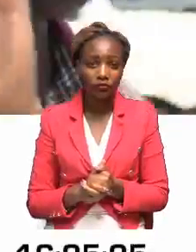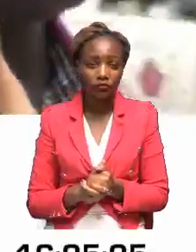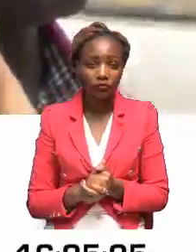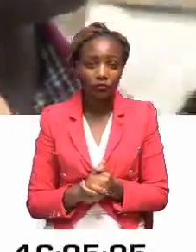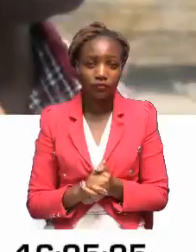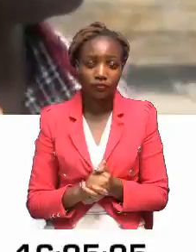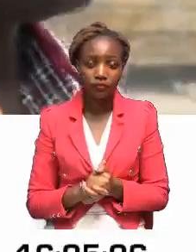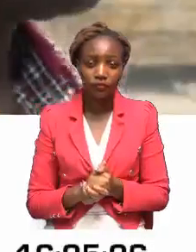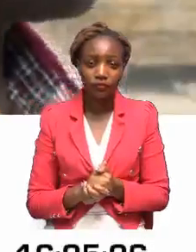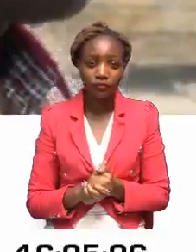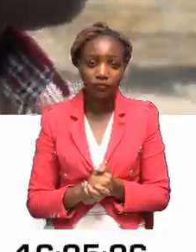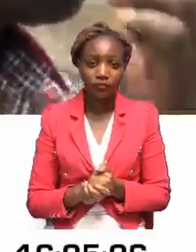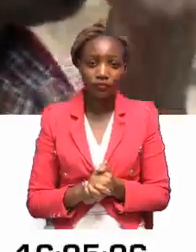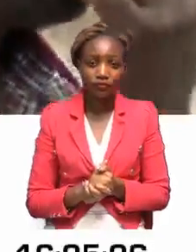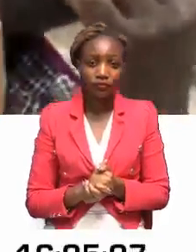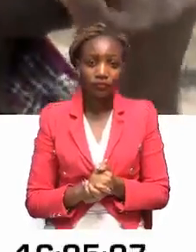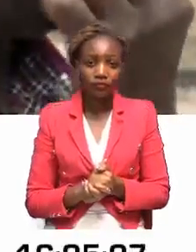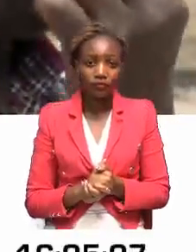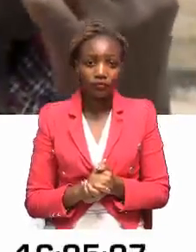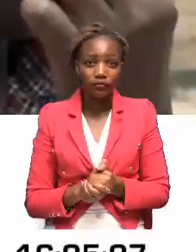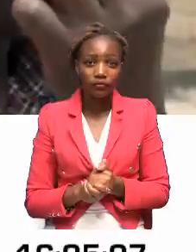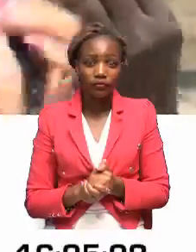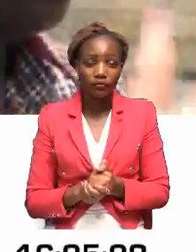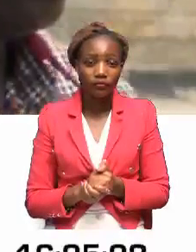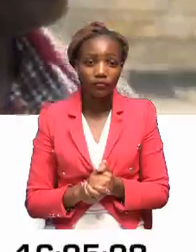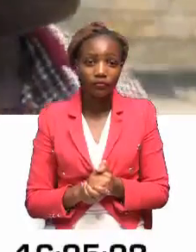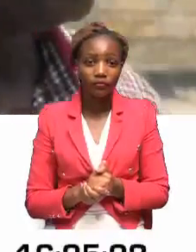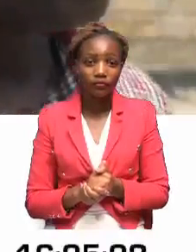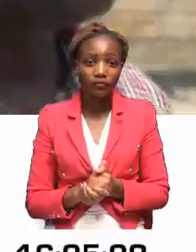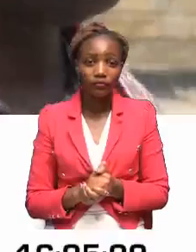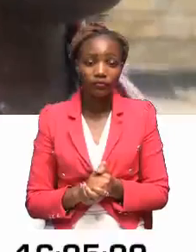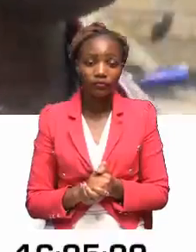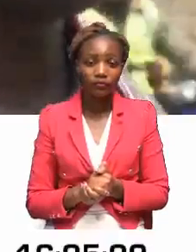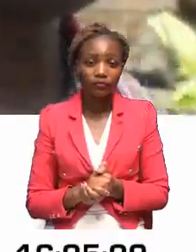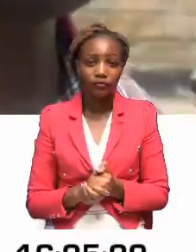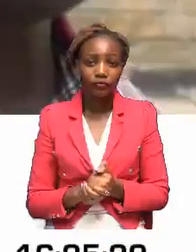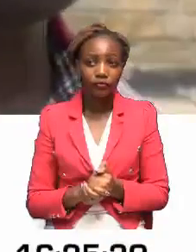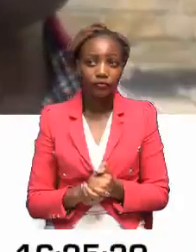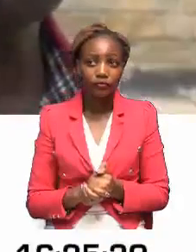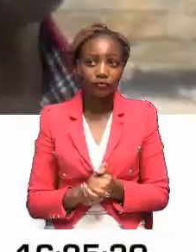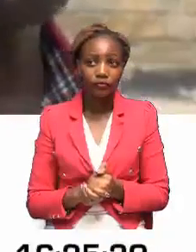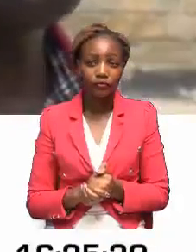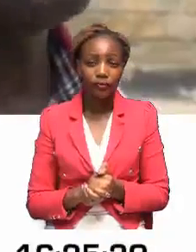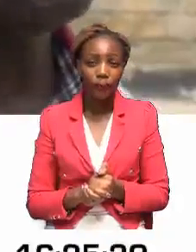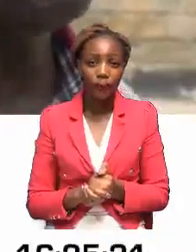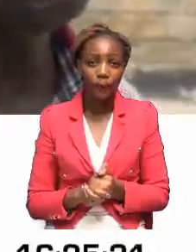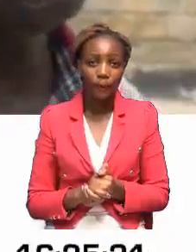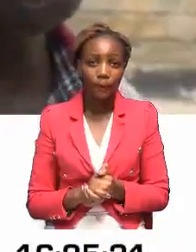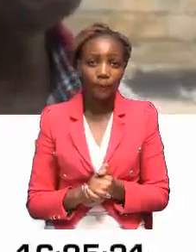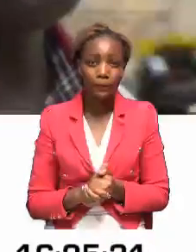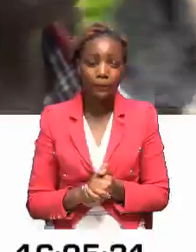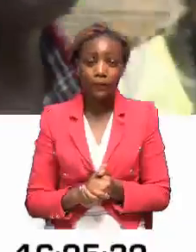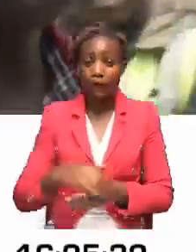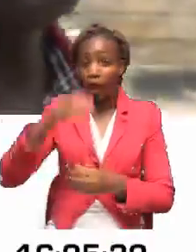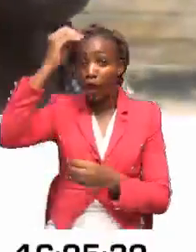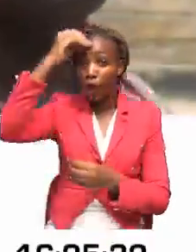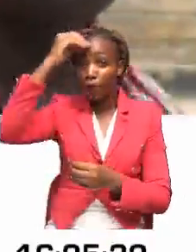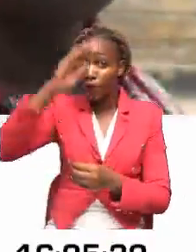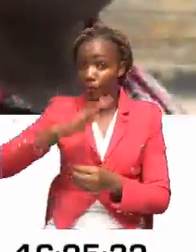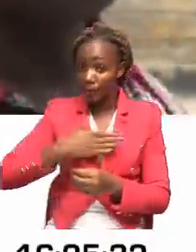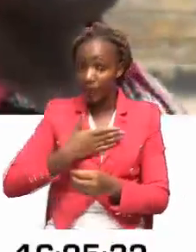ambacho kitaweza kutathmini hatima yake gavana Sonko. Wewe una maoni yapi, asalie ama ngatulie? Maoni yangu ni